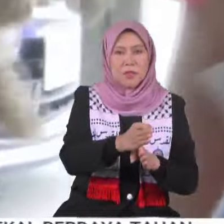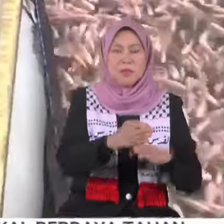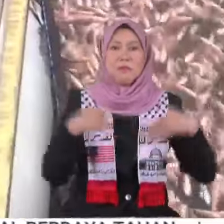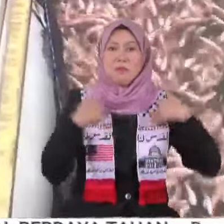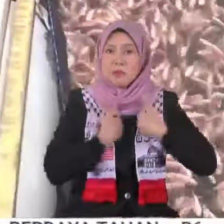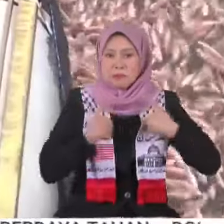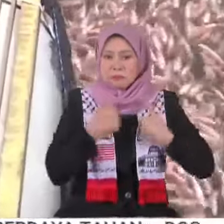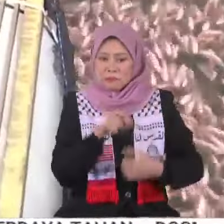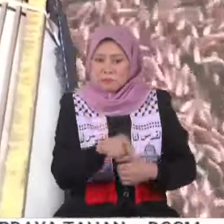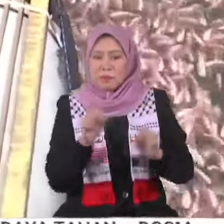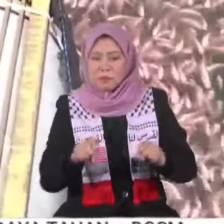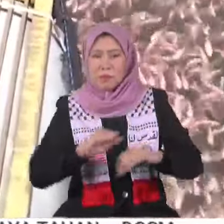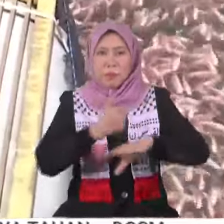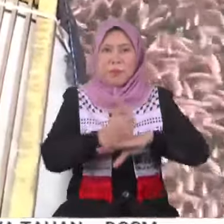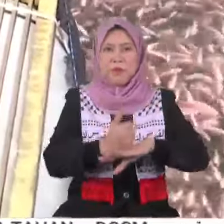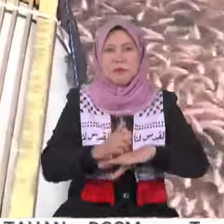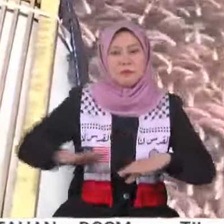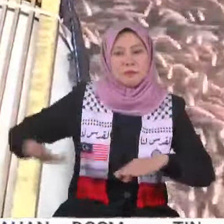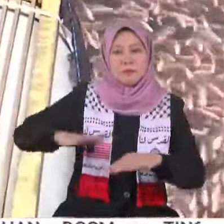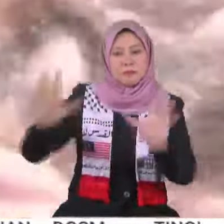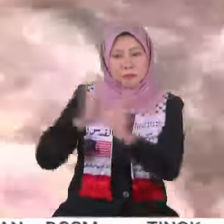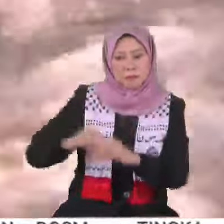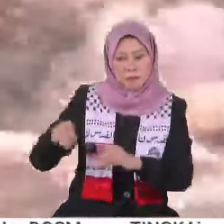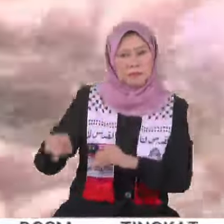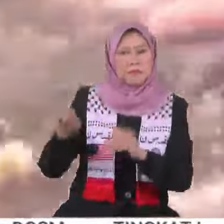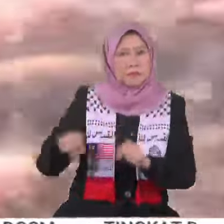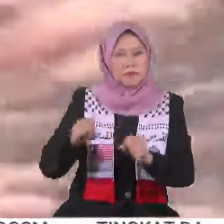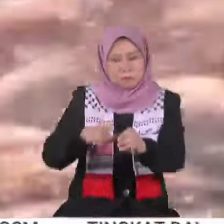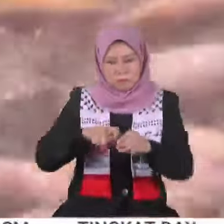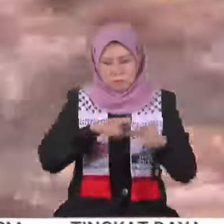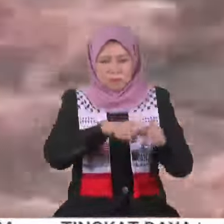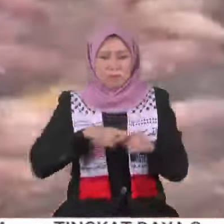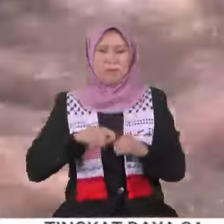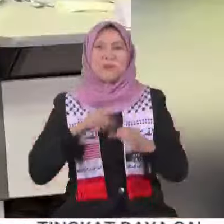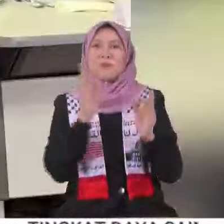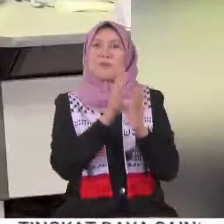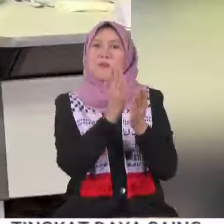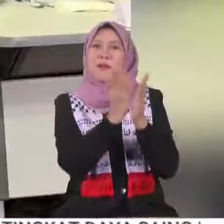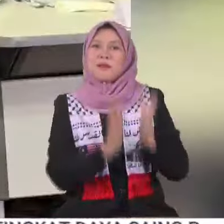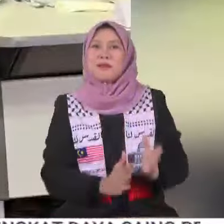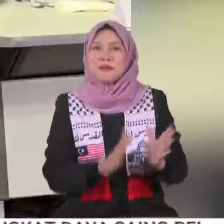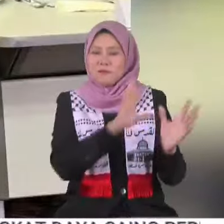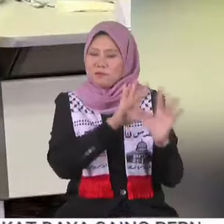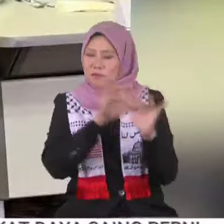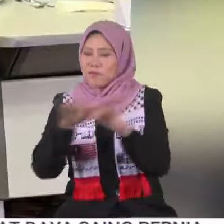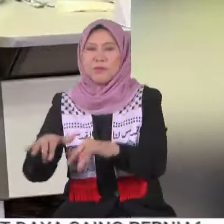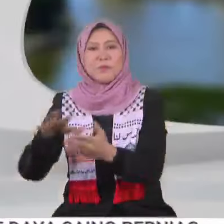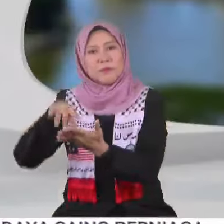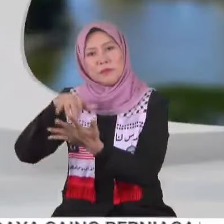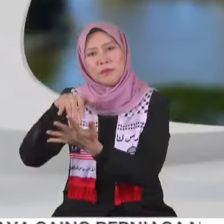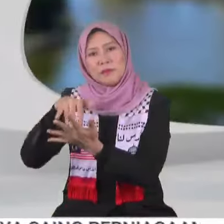Malaysia dan satu-satunya di Borneo dan diharap dapat juga menarik pelajar dari negara lain di rantau ini.